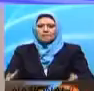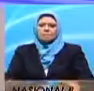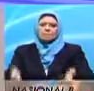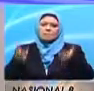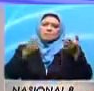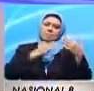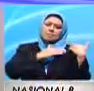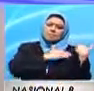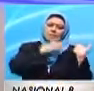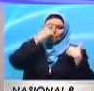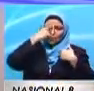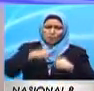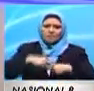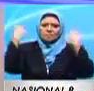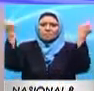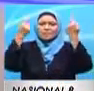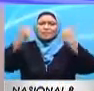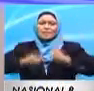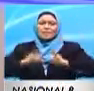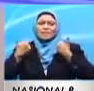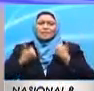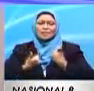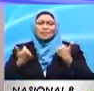beban mereka dalam menyambut